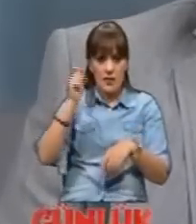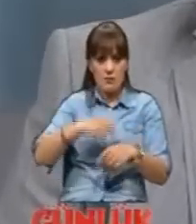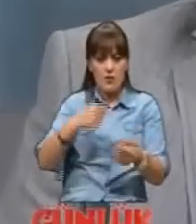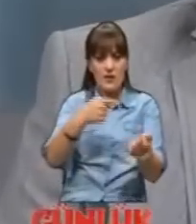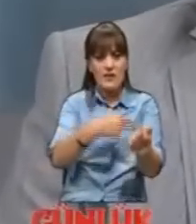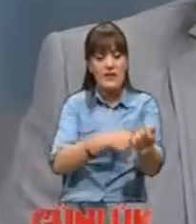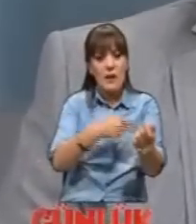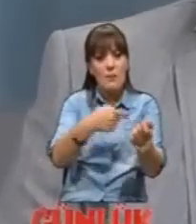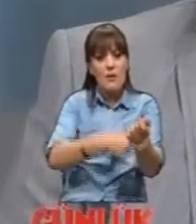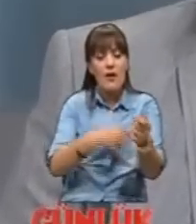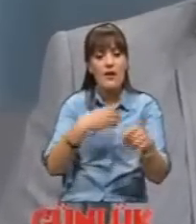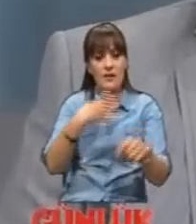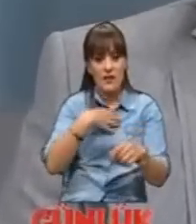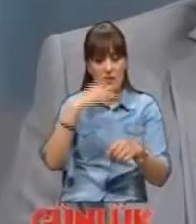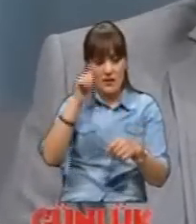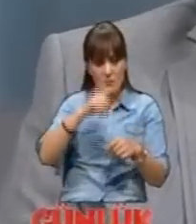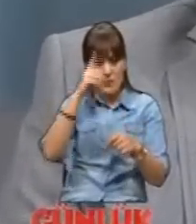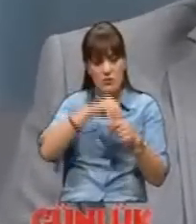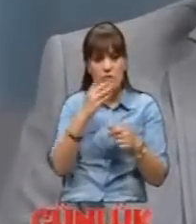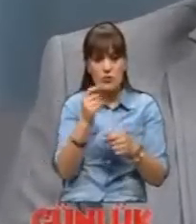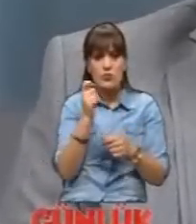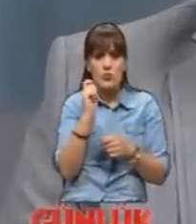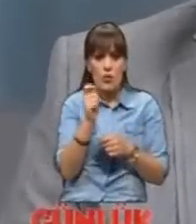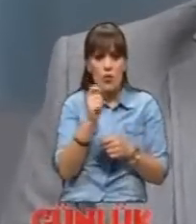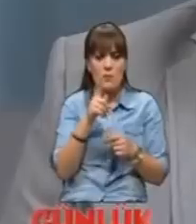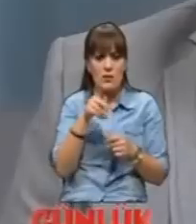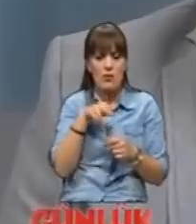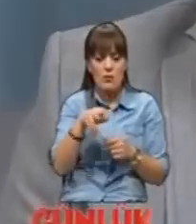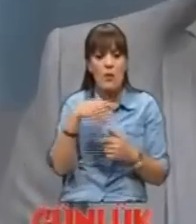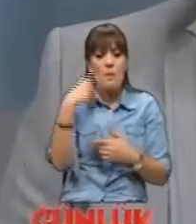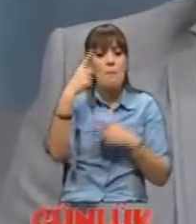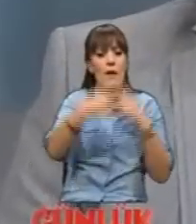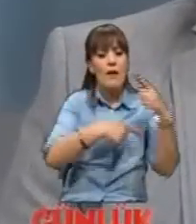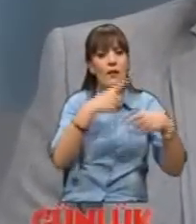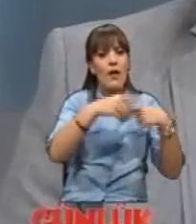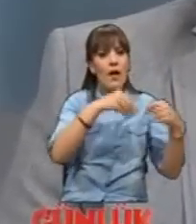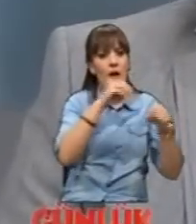Damar girişleri kendi yaptığı için zor bir yöntem. Çok önermiyorsunuz. Çünkü makinelerde